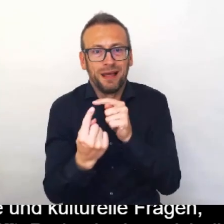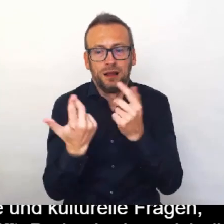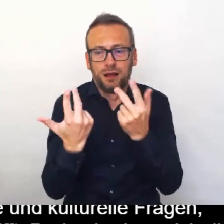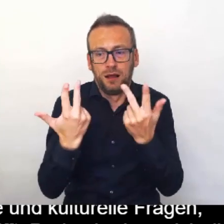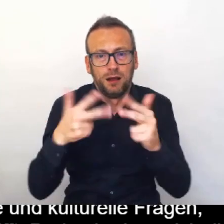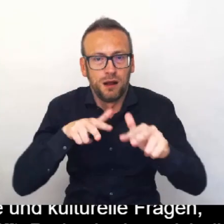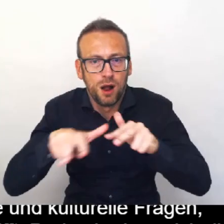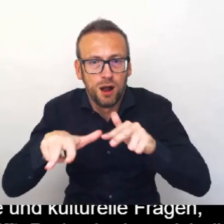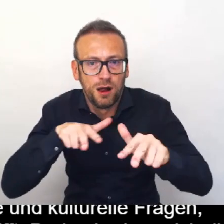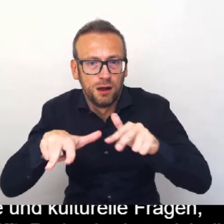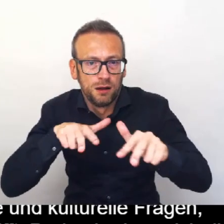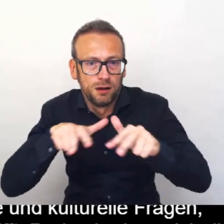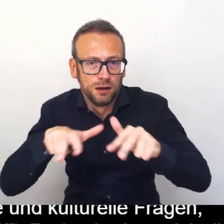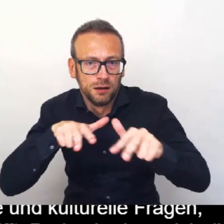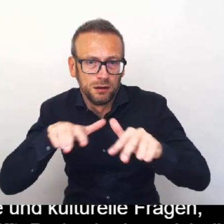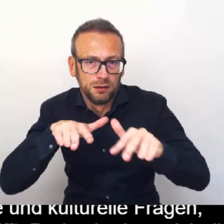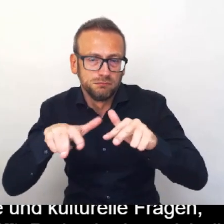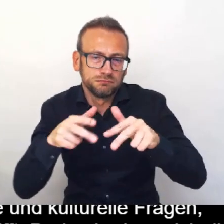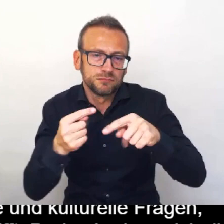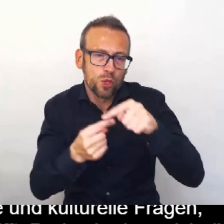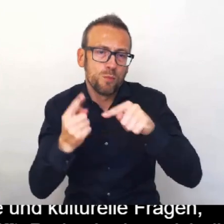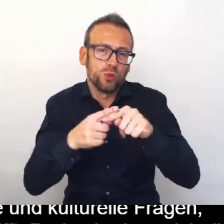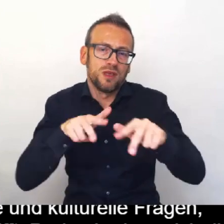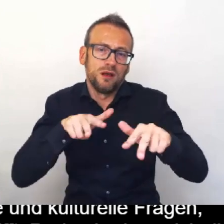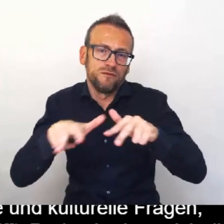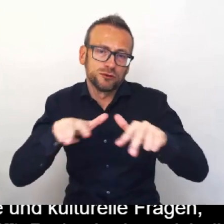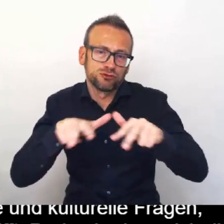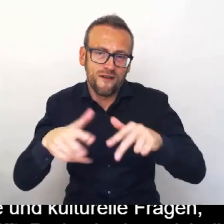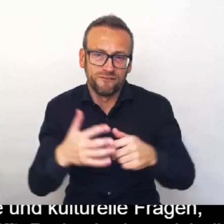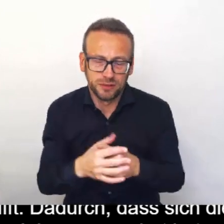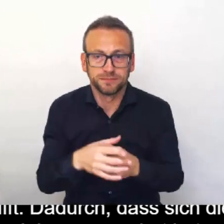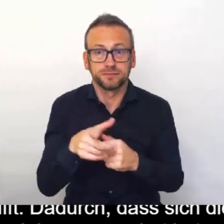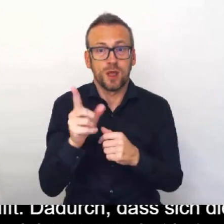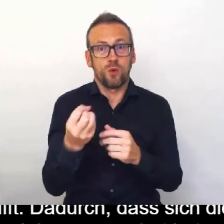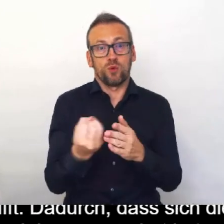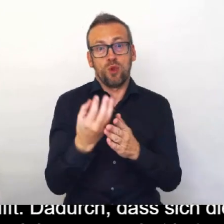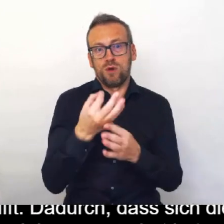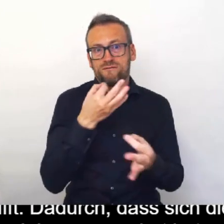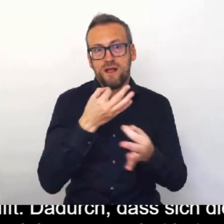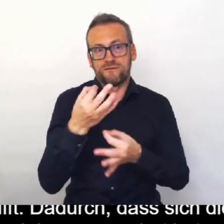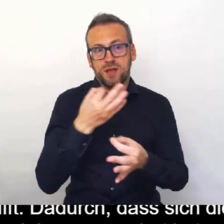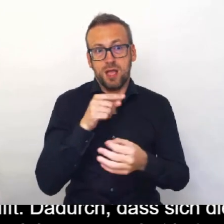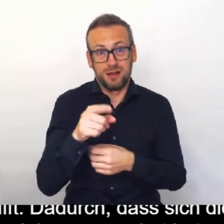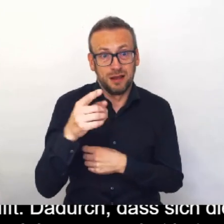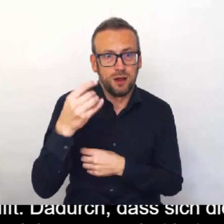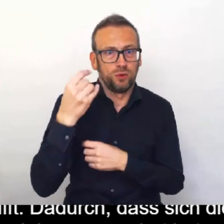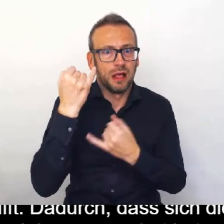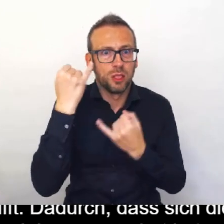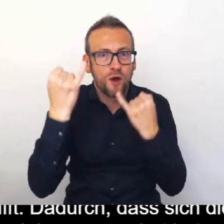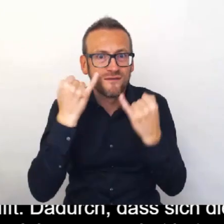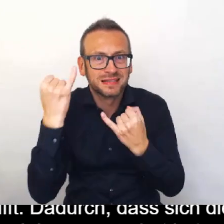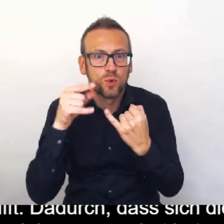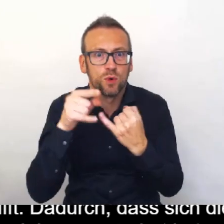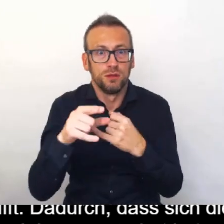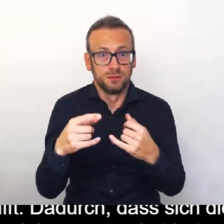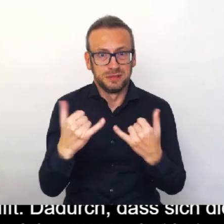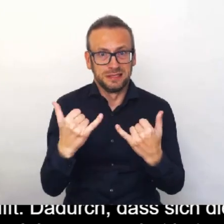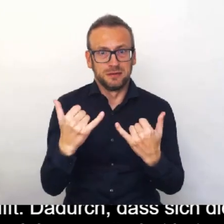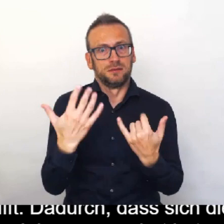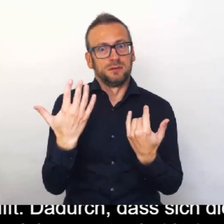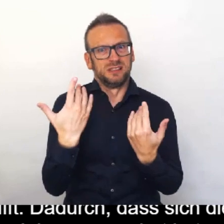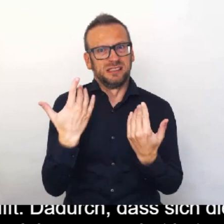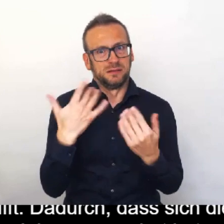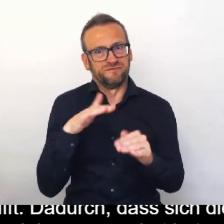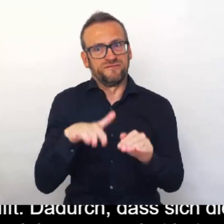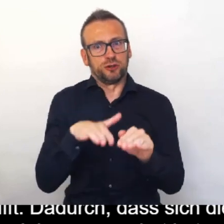klügsten Köpfen bedarf eben auch der Strukturen, die in dieser Zeit modern aufgestellt sein müssen, was die Governance betrifft, was die Attraktivität